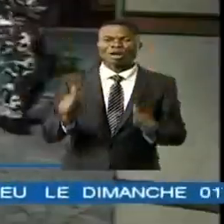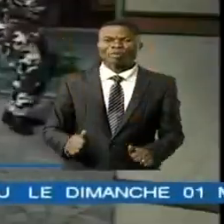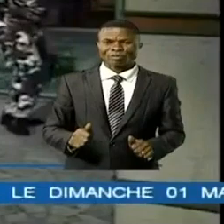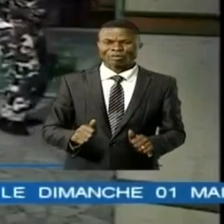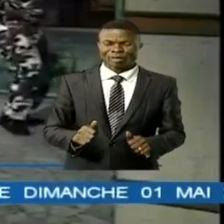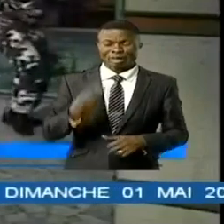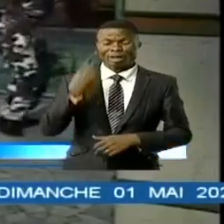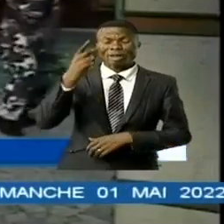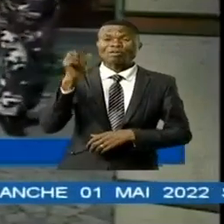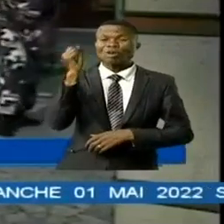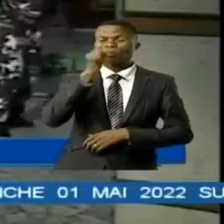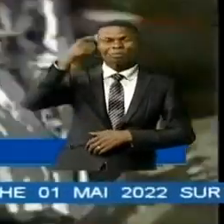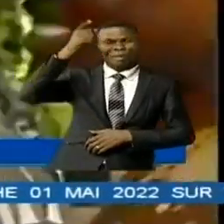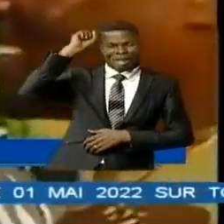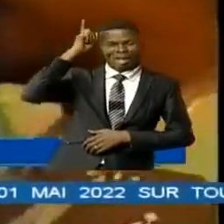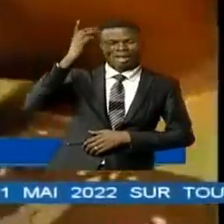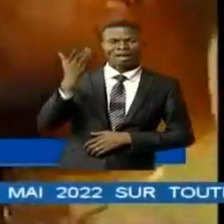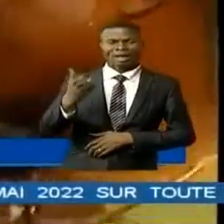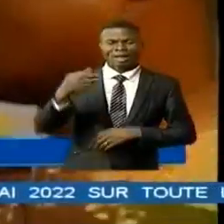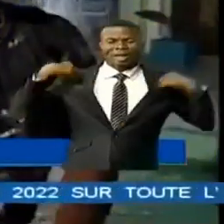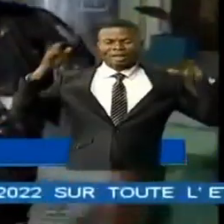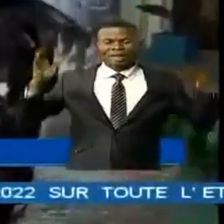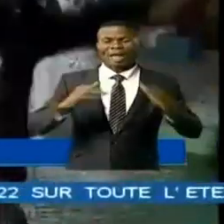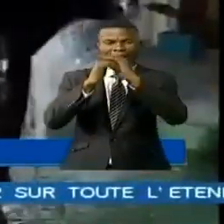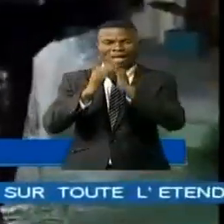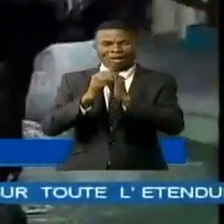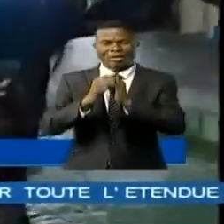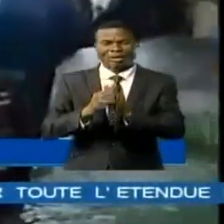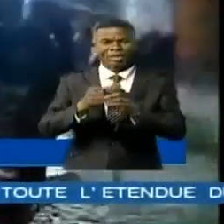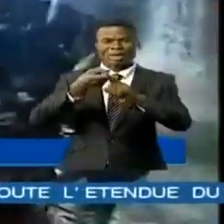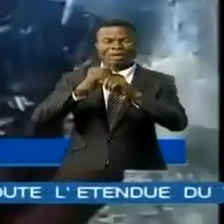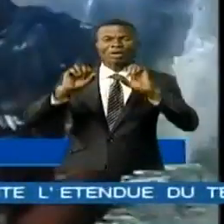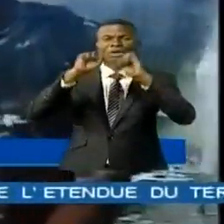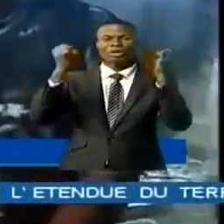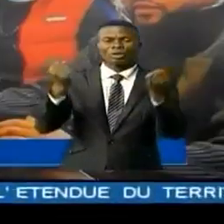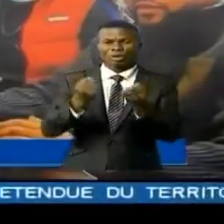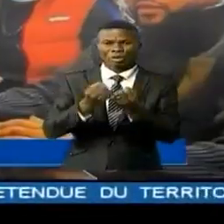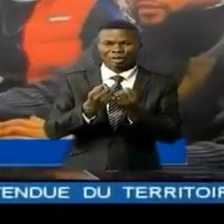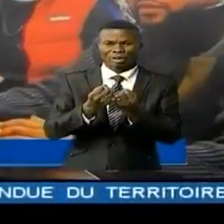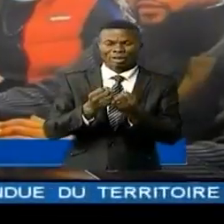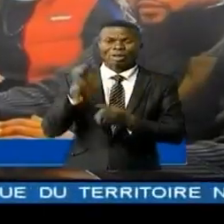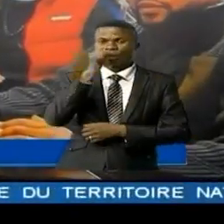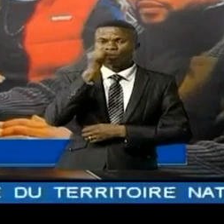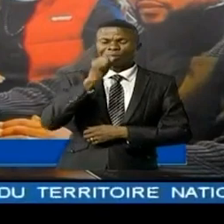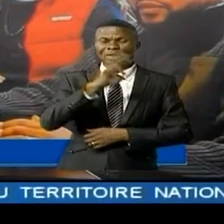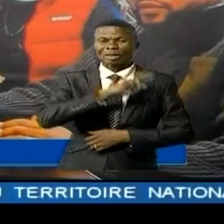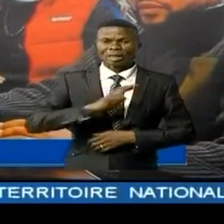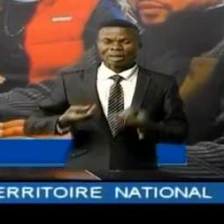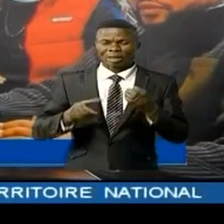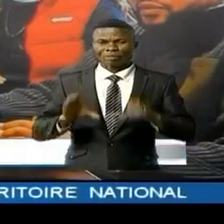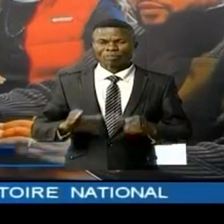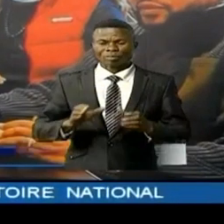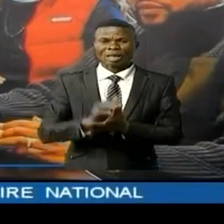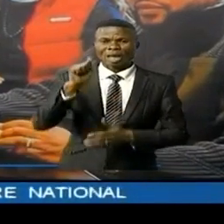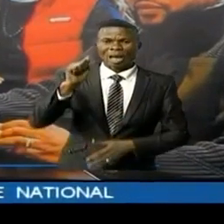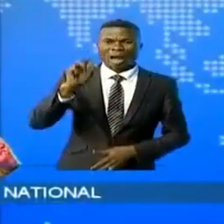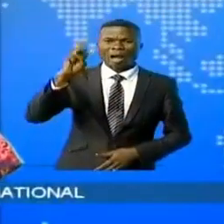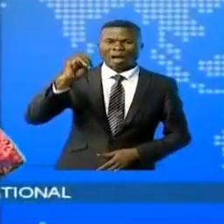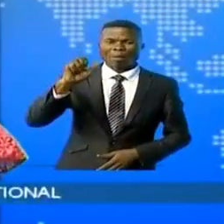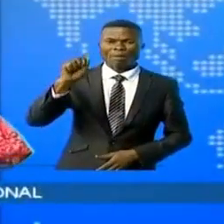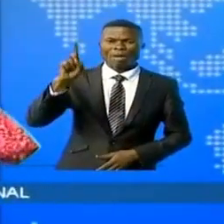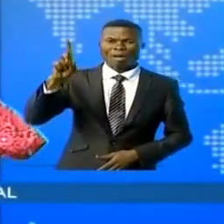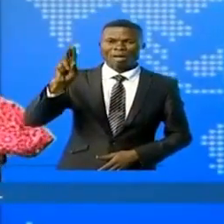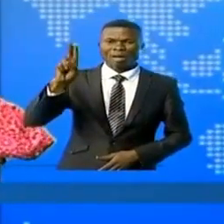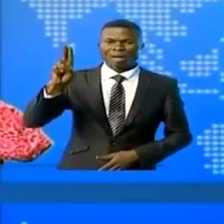des anges adorables est une production de la société man sa musique rdc de amadou diaby